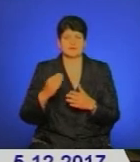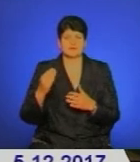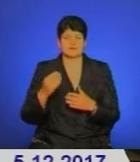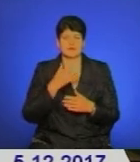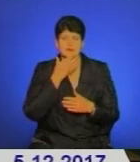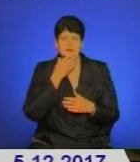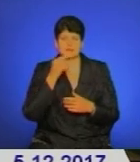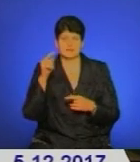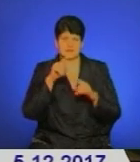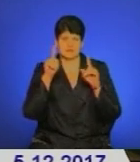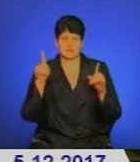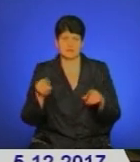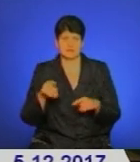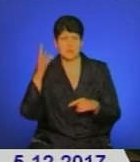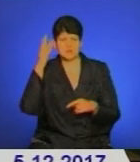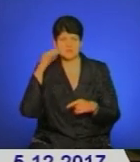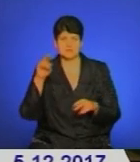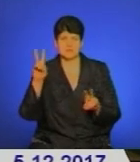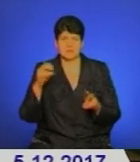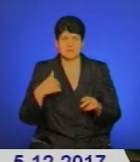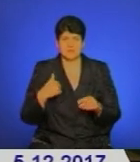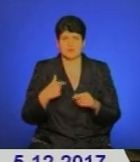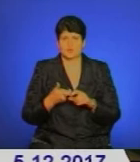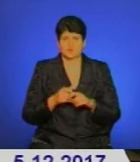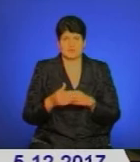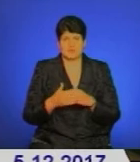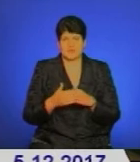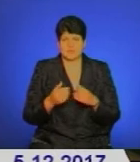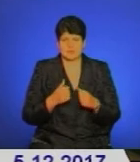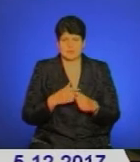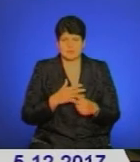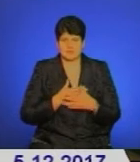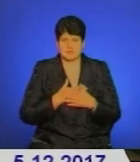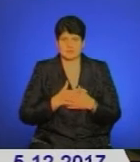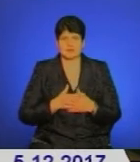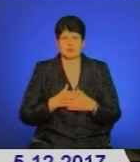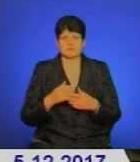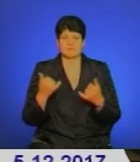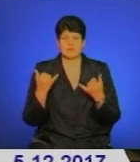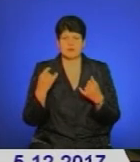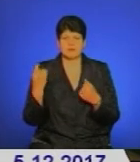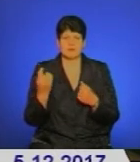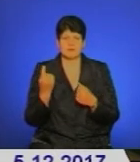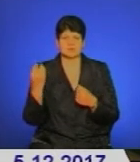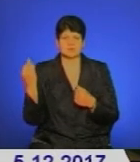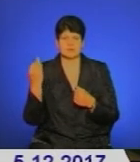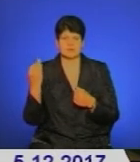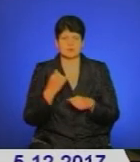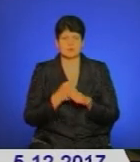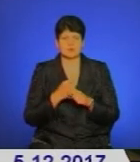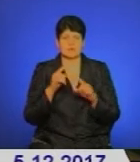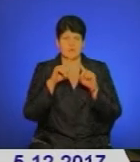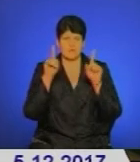красиві картини на козацьку тематику, яка мені дуже близька, зараз створив вперше, мабуть, в історії портрет